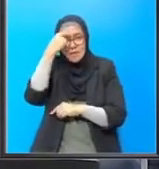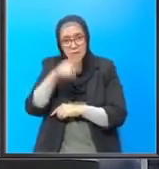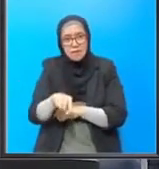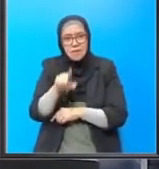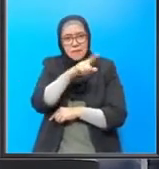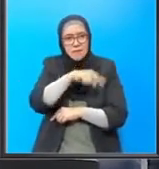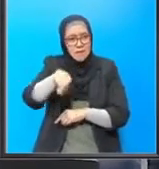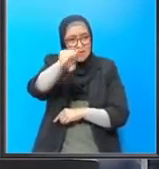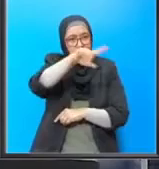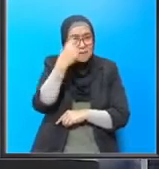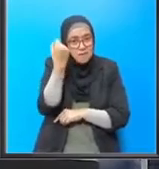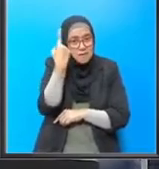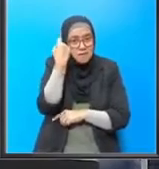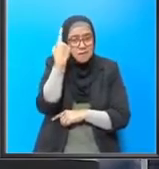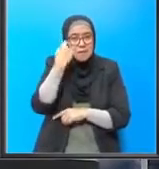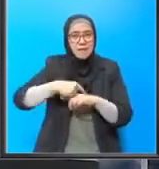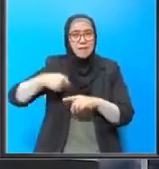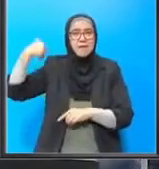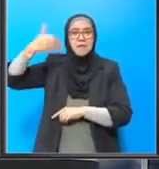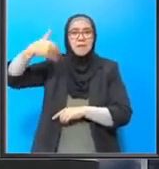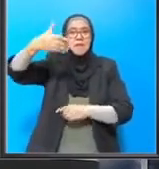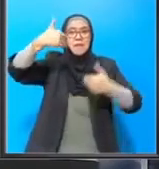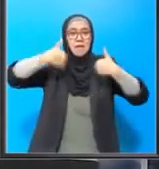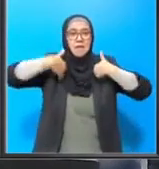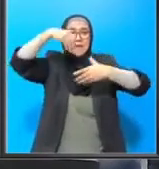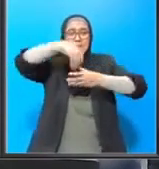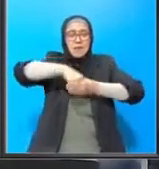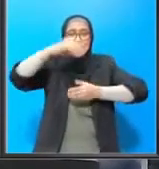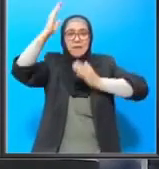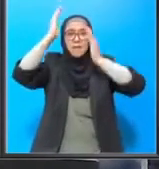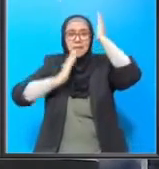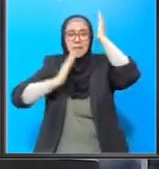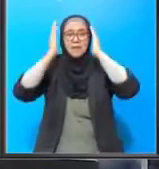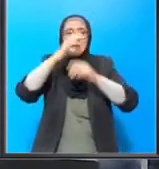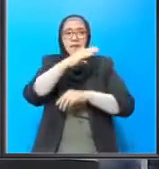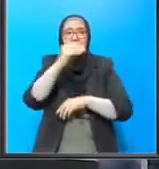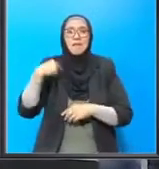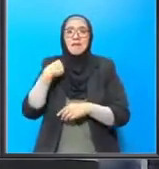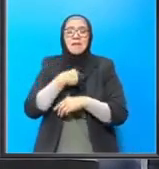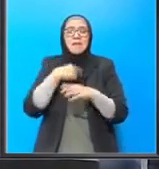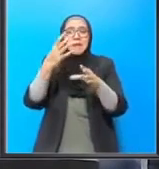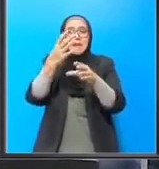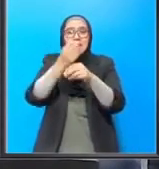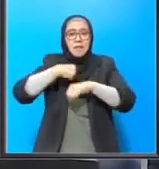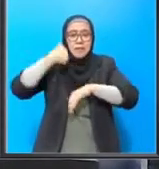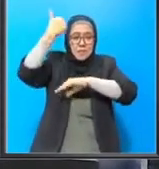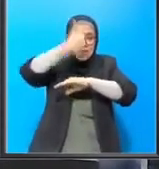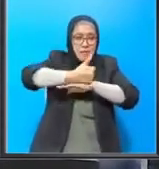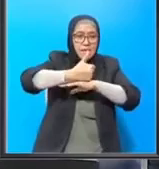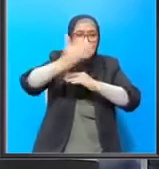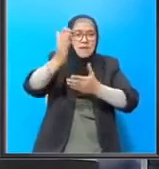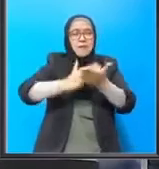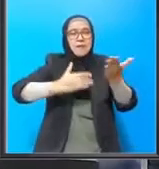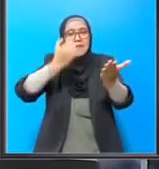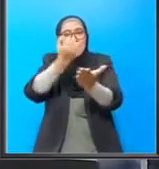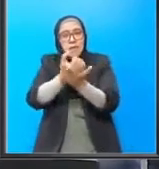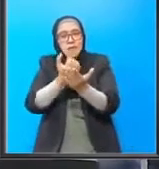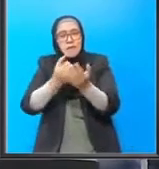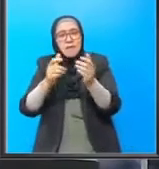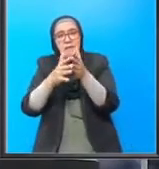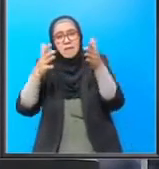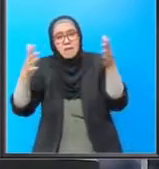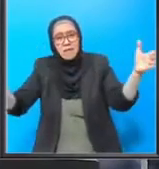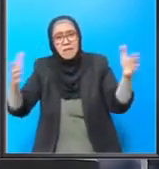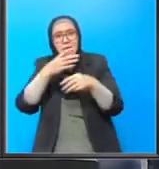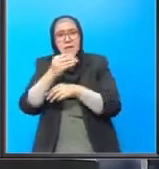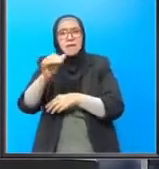mereka faham sejarah yang ada dalam negara kita dan kita dapat mewujudkan sek to ekonomi dan sangat